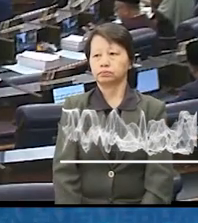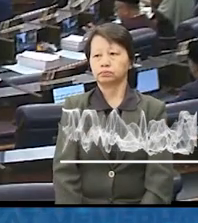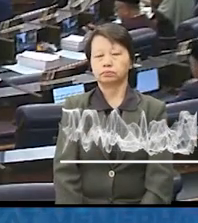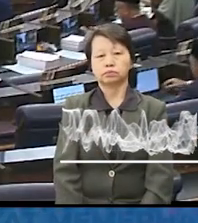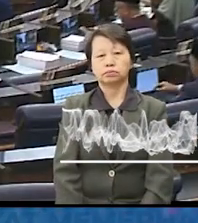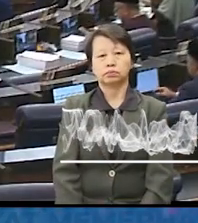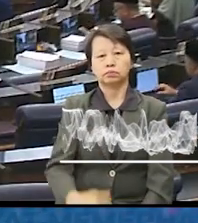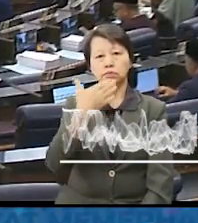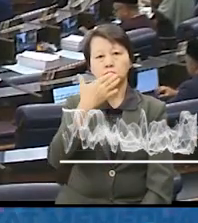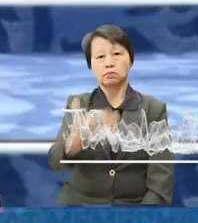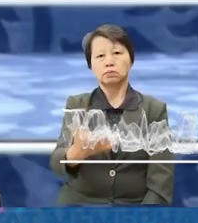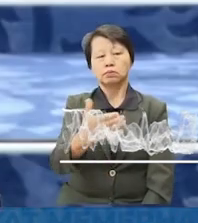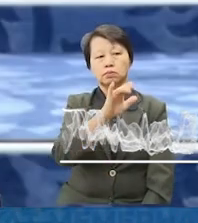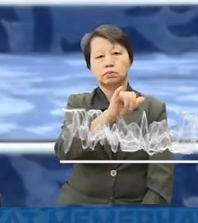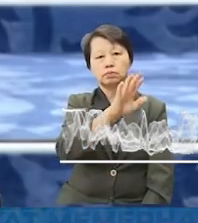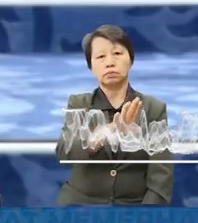Terima kasih. Macam